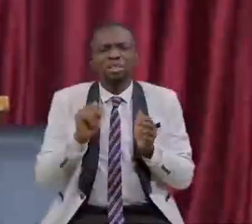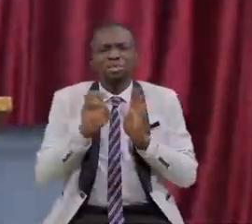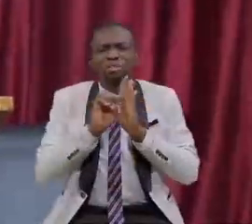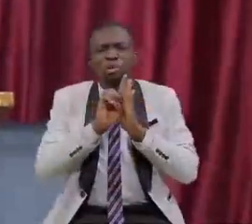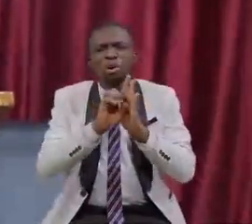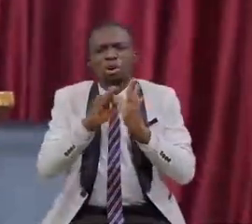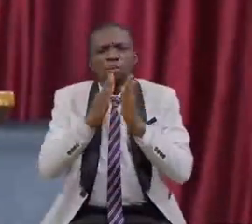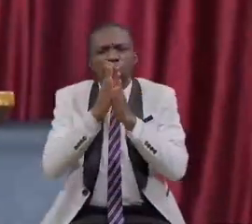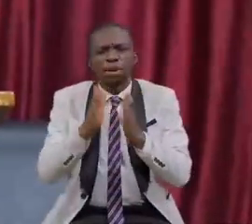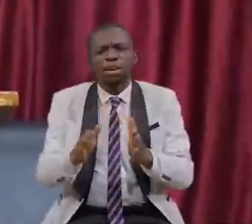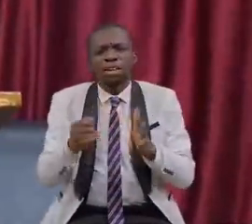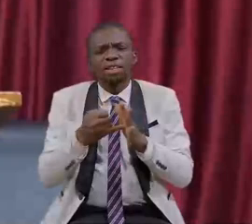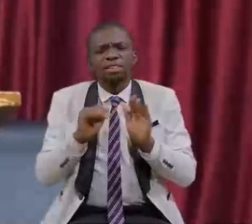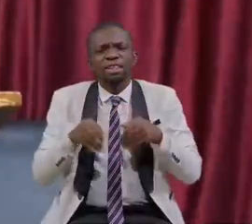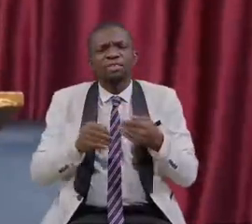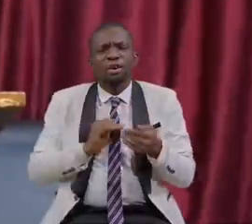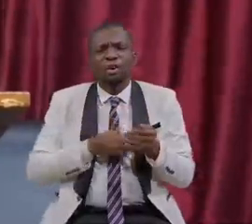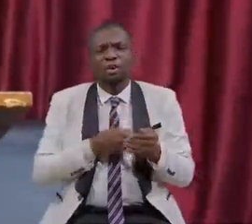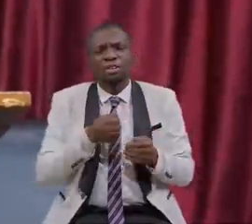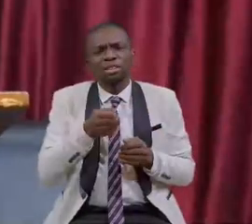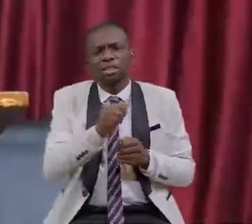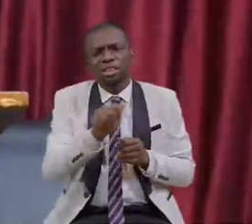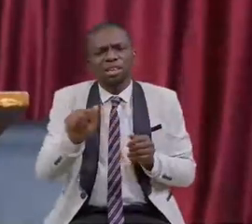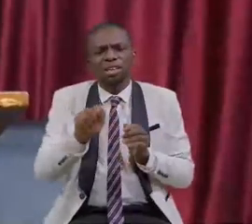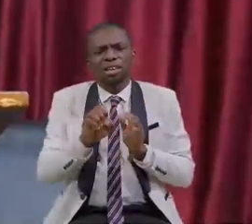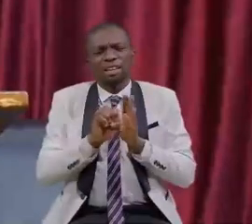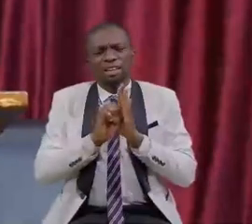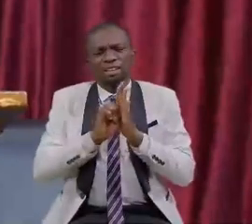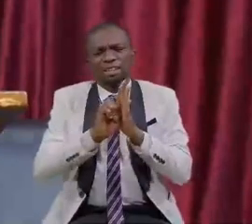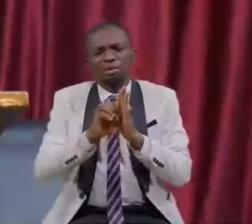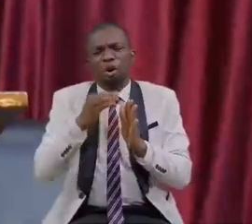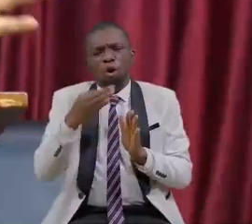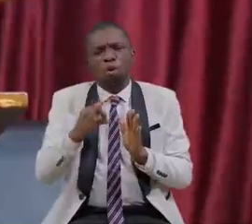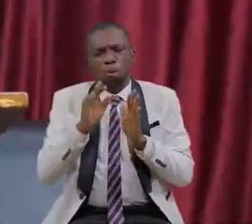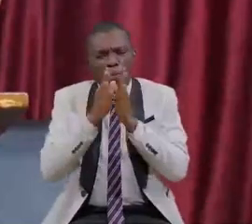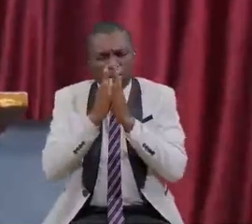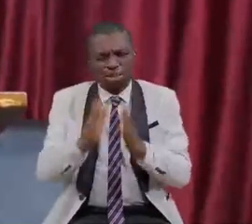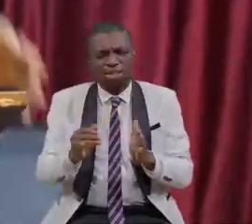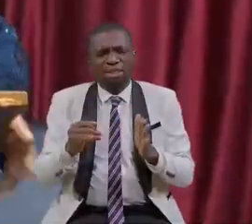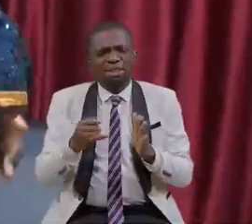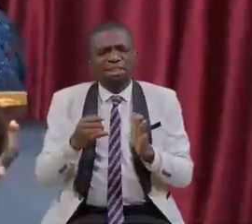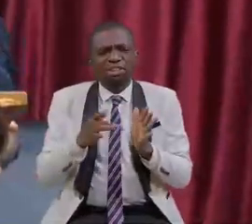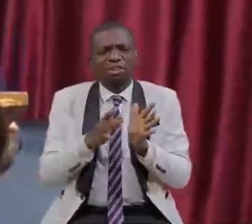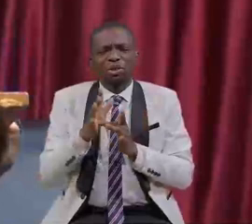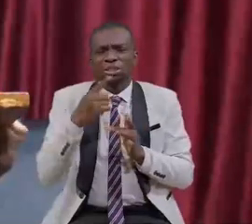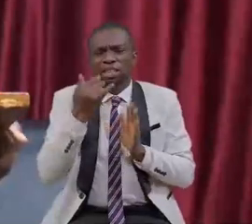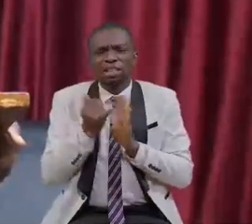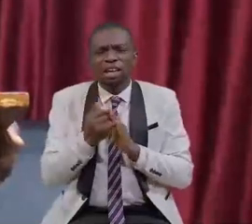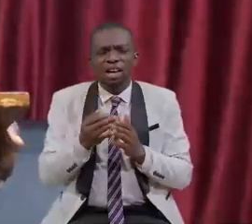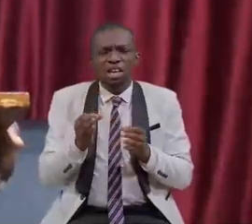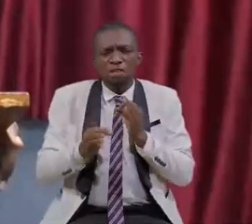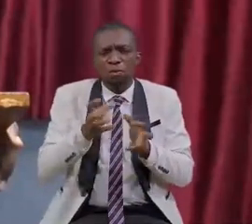prière. C'est un mode de prière, de la prière. Il dit que quand nous